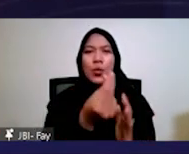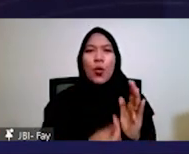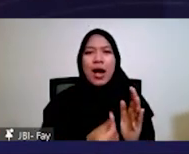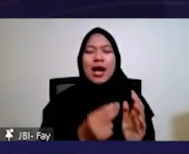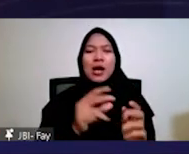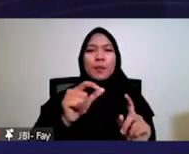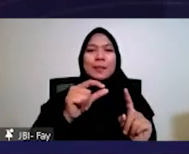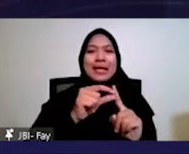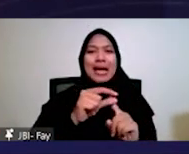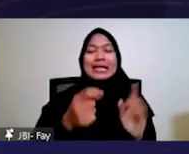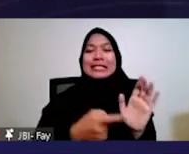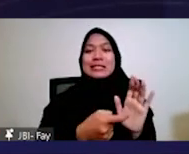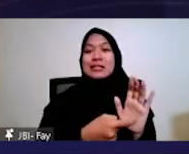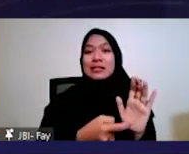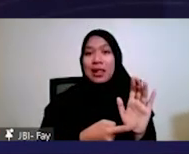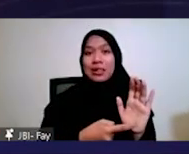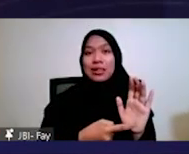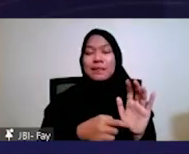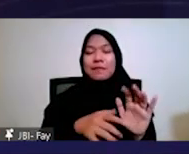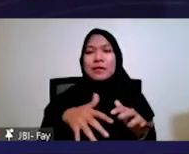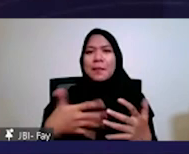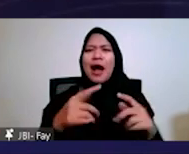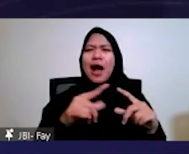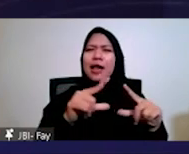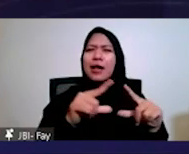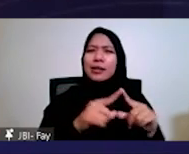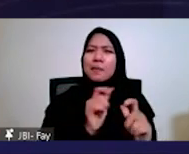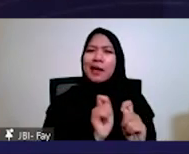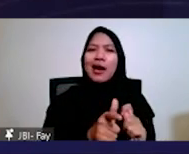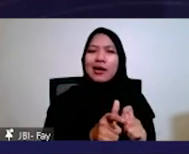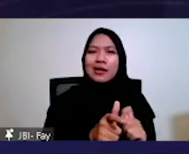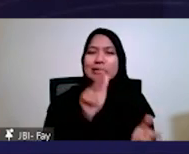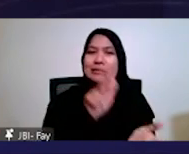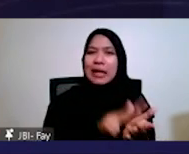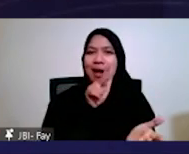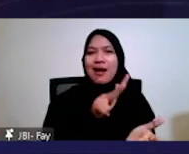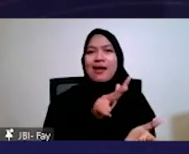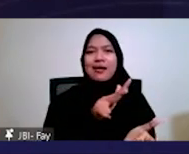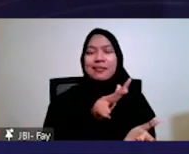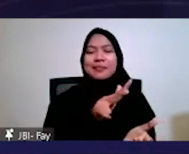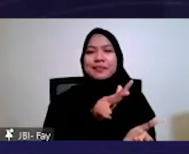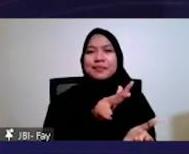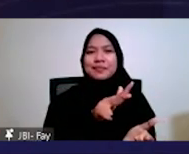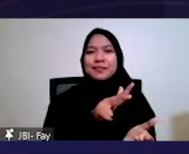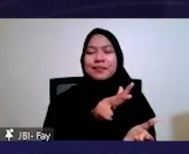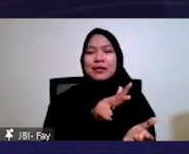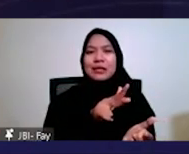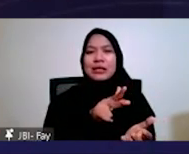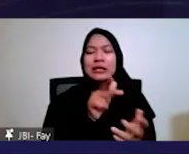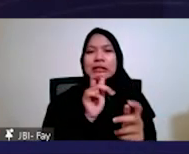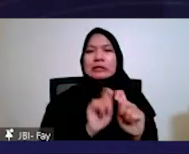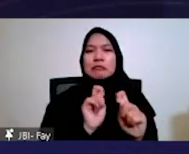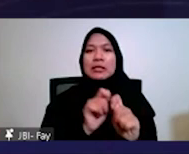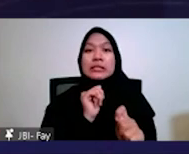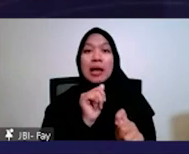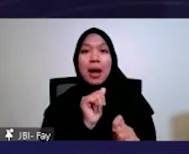digital yang sebagai alat pembayaran yang sah diterbitkan